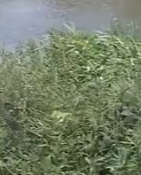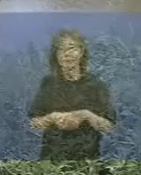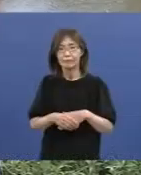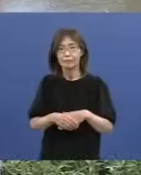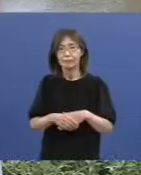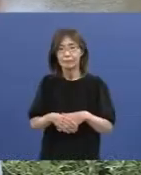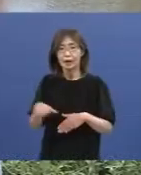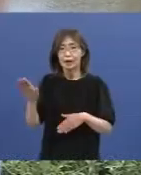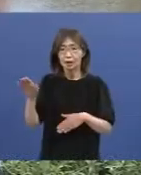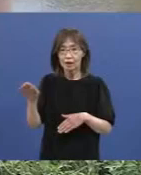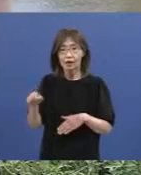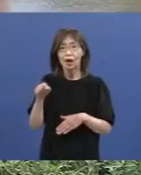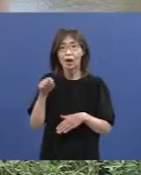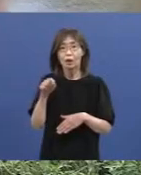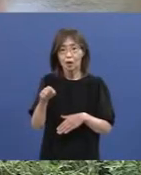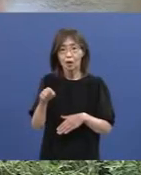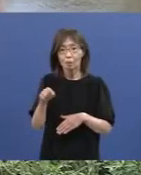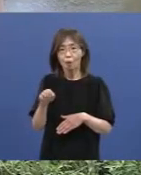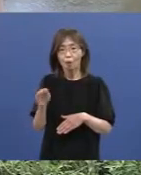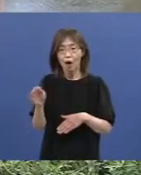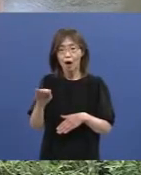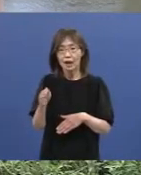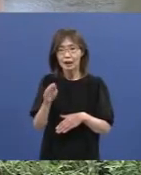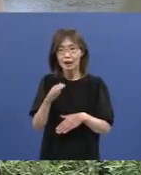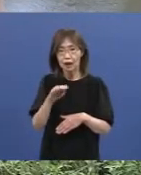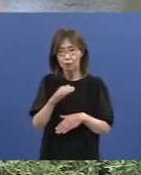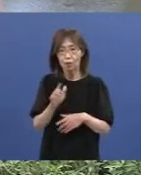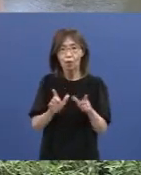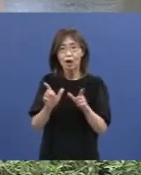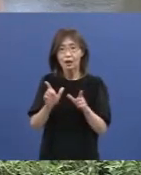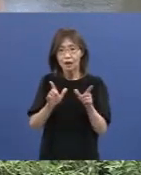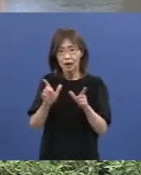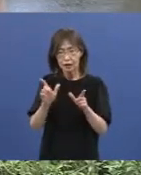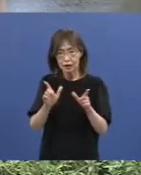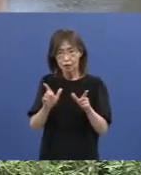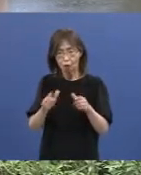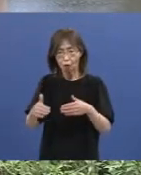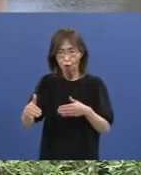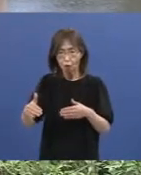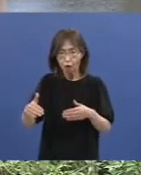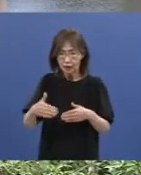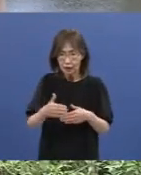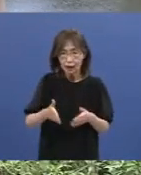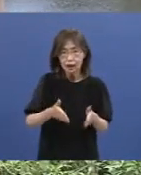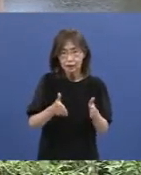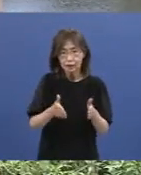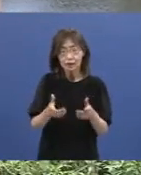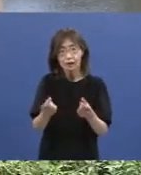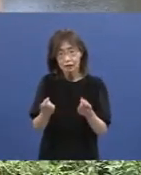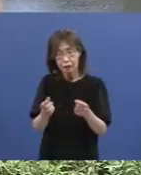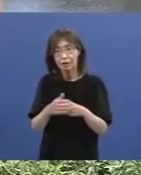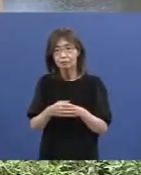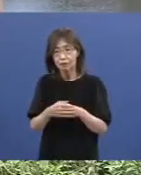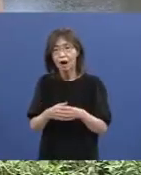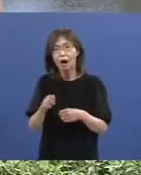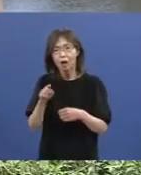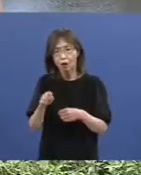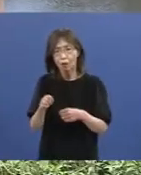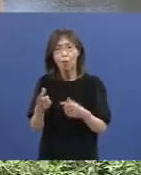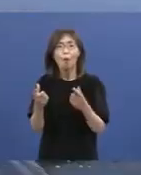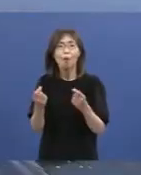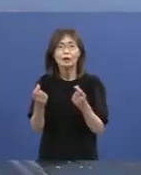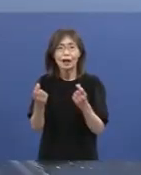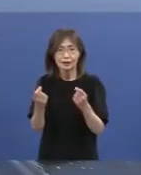山本さん、こちらも階段式の魚道ですか？ はい、こちらもね、芥川東司港と同じタイプの魚道